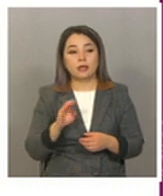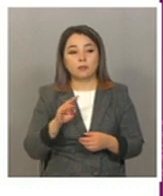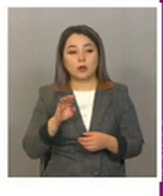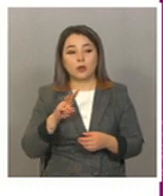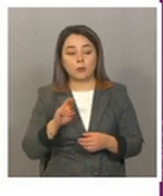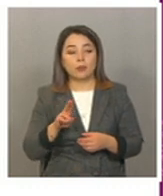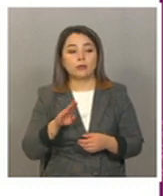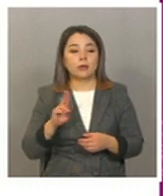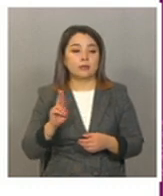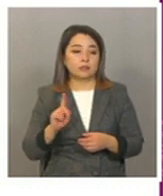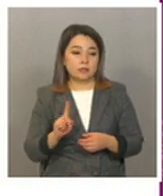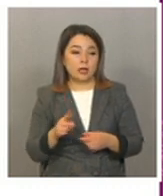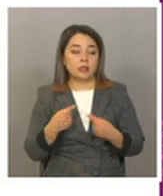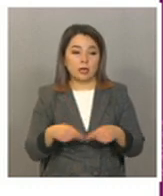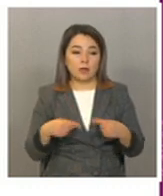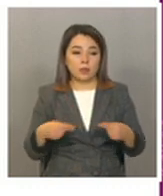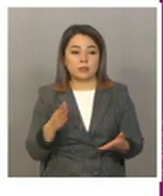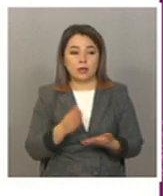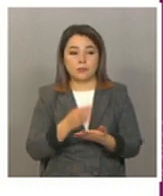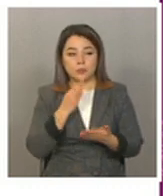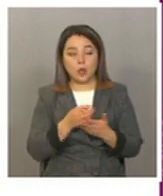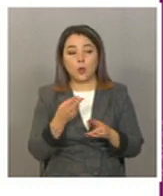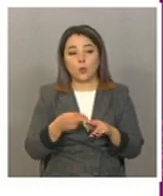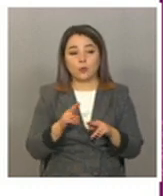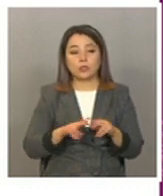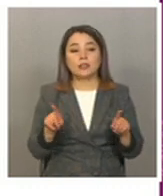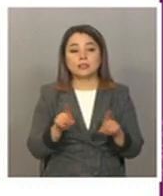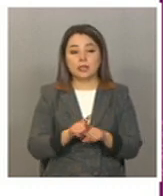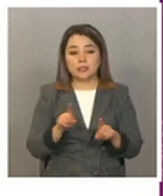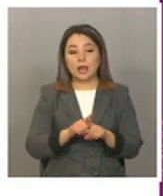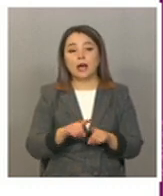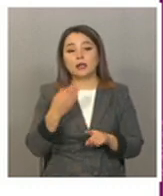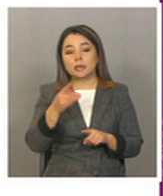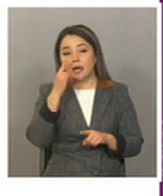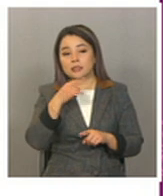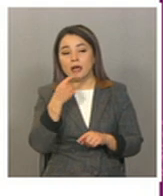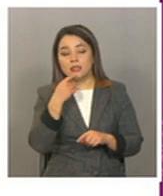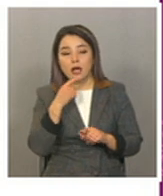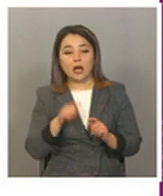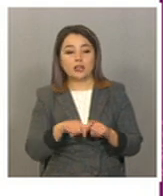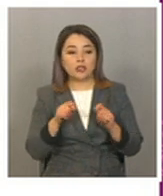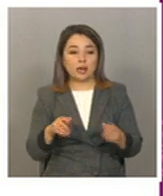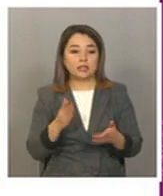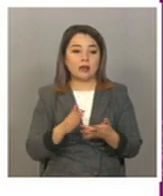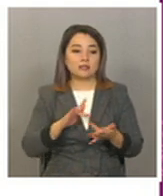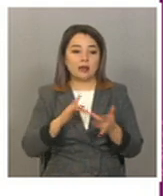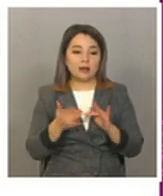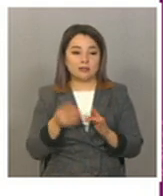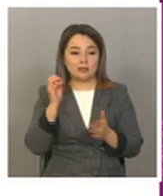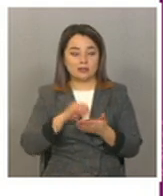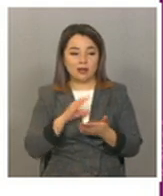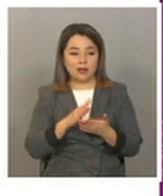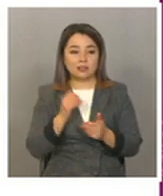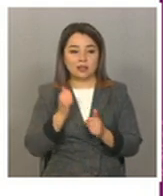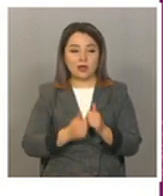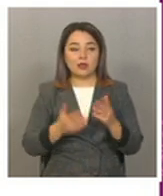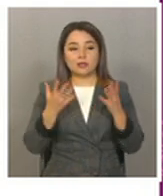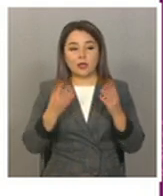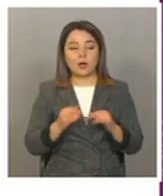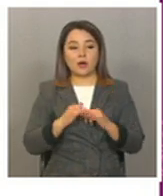кезет, тағы басқа. Осы секілді қазақ тілінде ашылған сайттардың саны күн санап артып